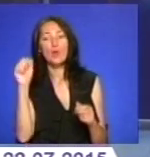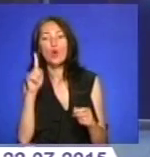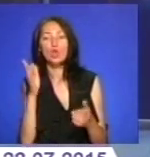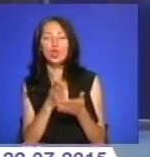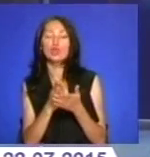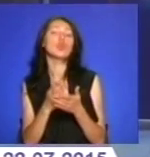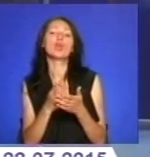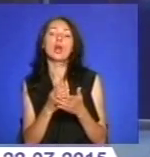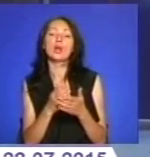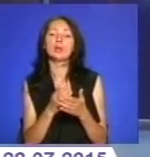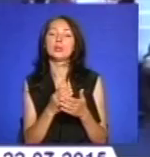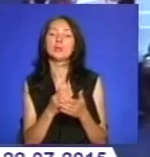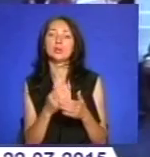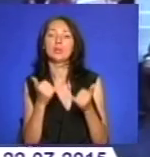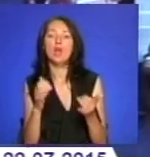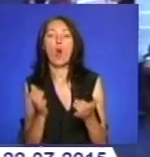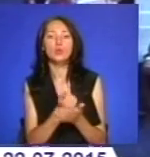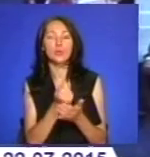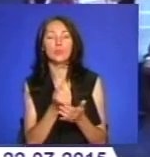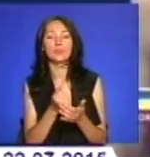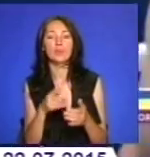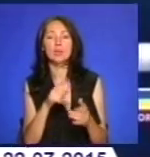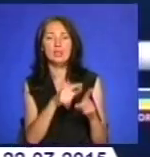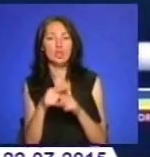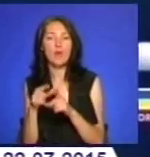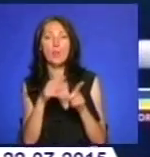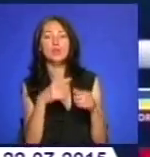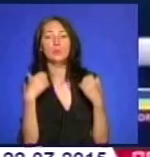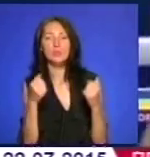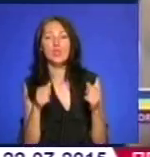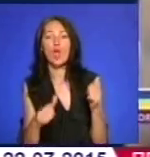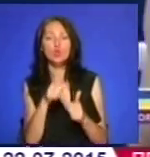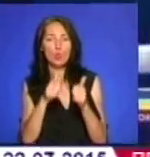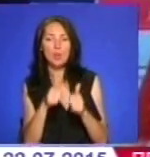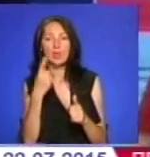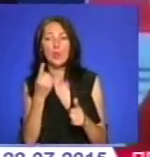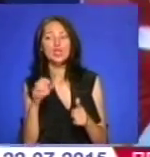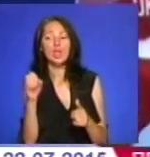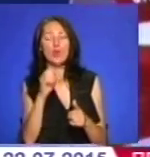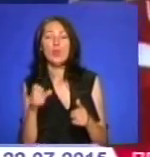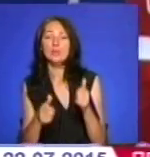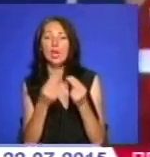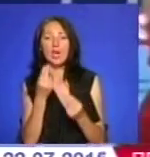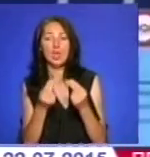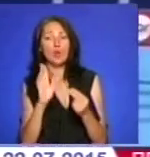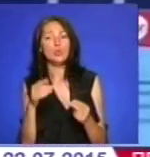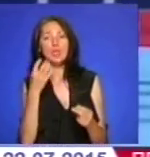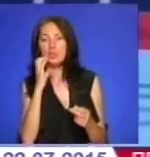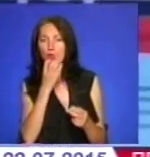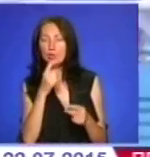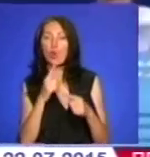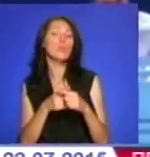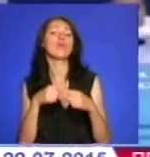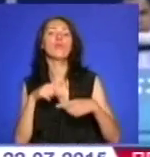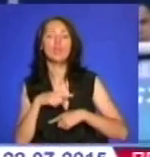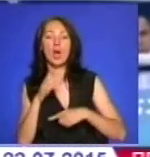спорті? Валентина Павлишин. За словами спортсмена, суперники на перших європейських іграх були серйозними. У півфіналі довелося